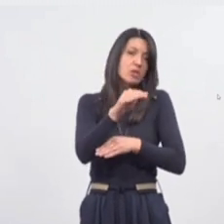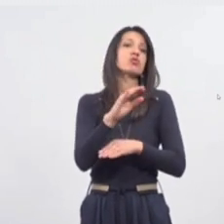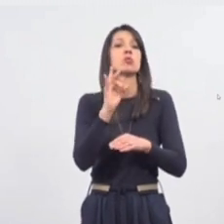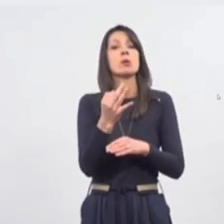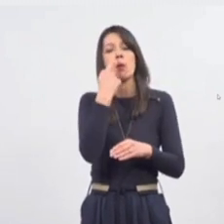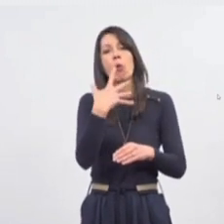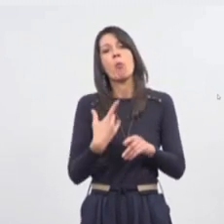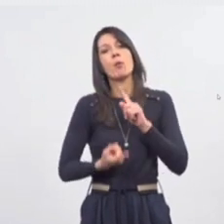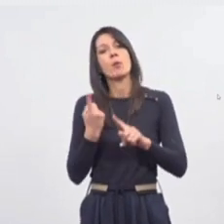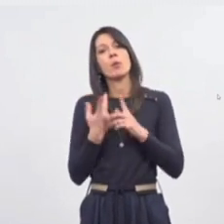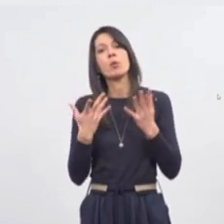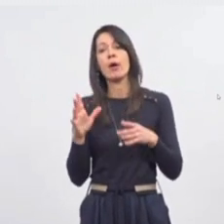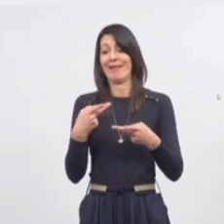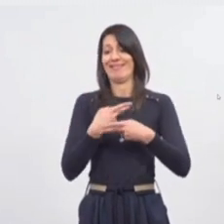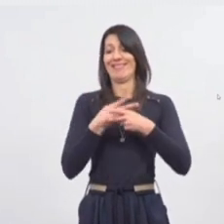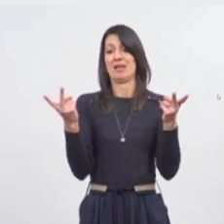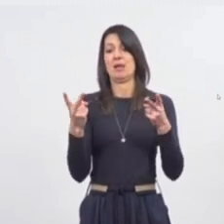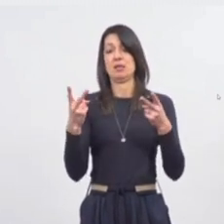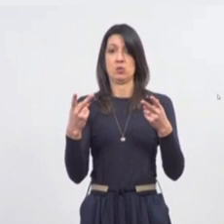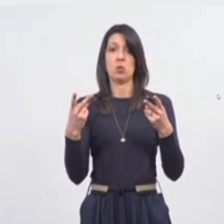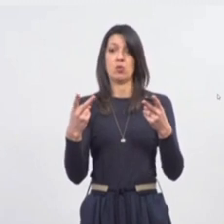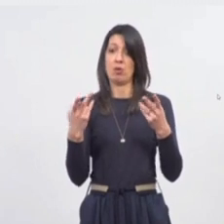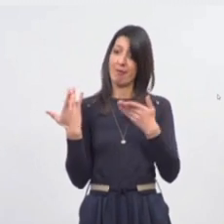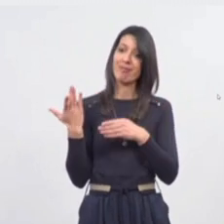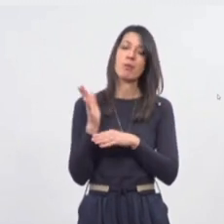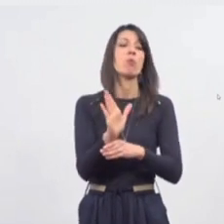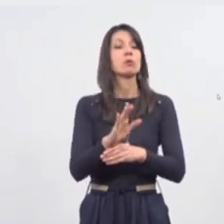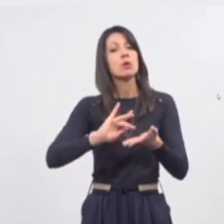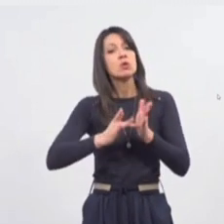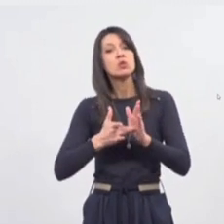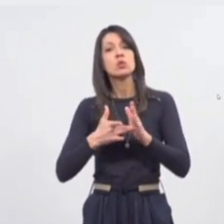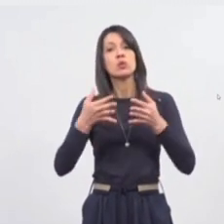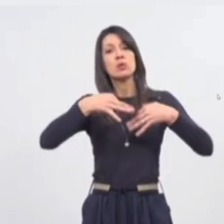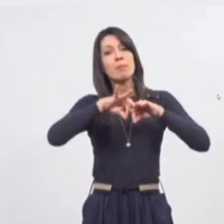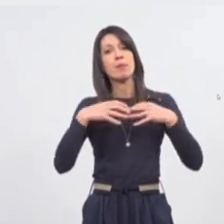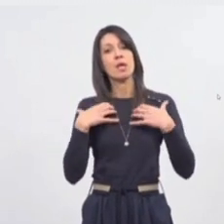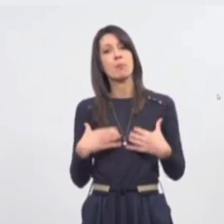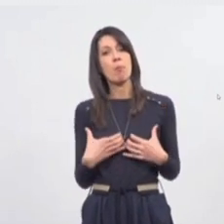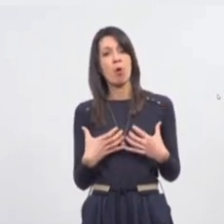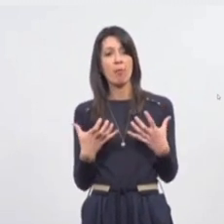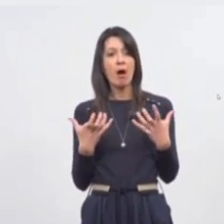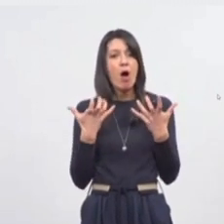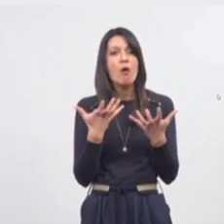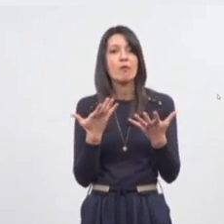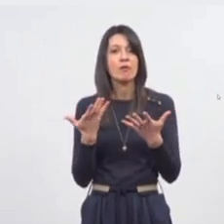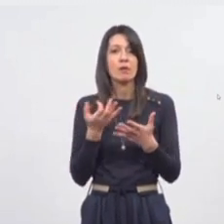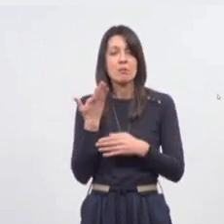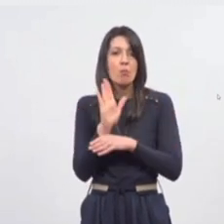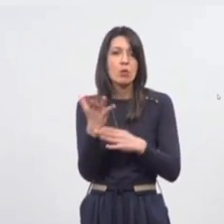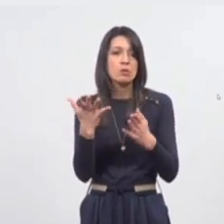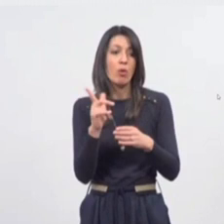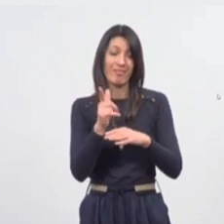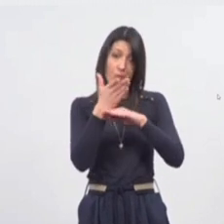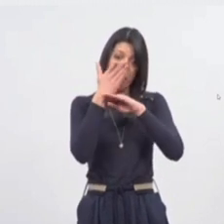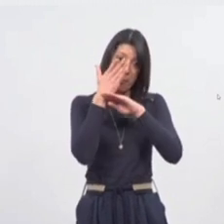la déclaration, on affirme la volonté de tous les États membres, pas seulement de prêter attention à cette question, mais aussi d'être prêts avec